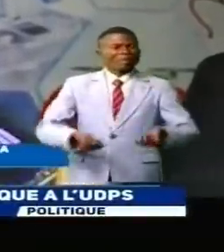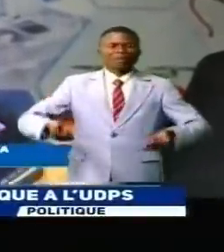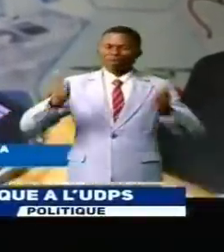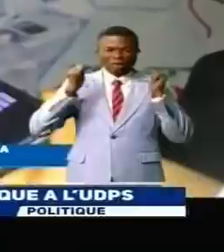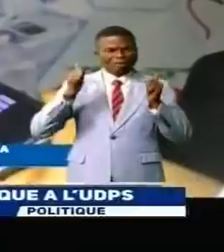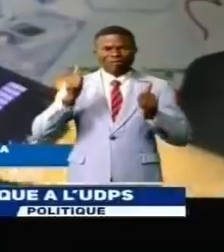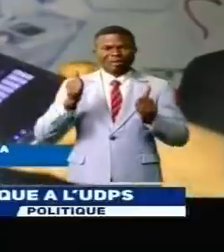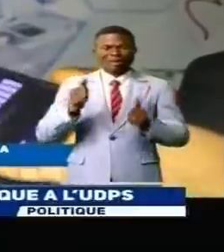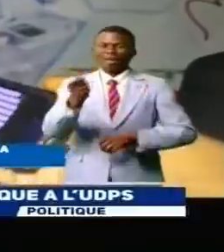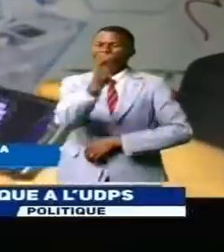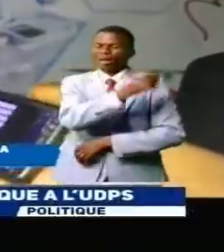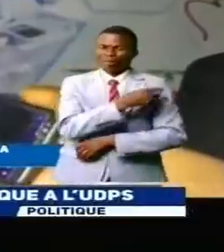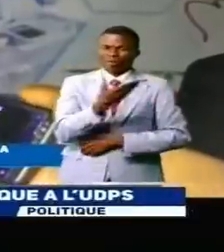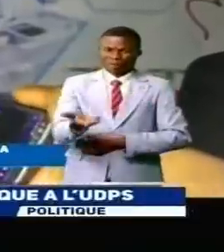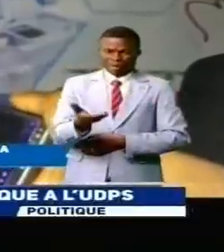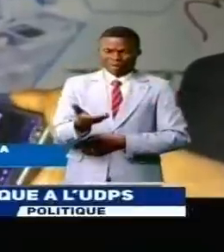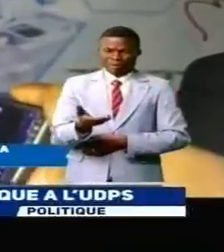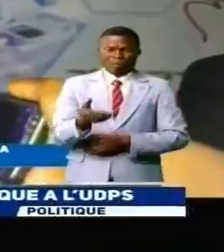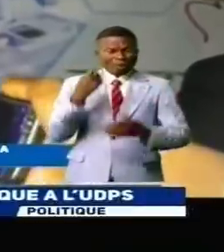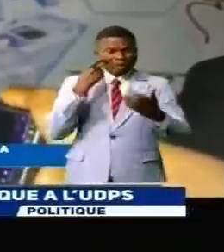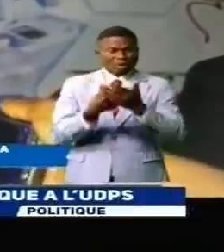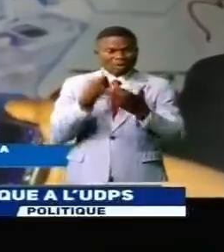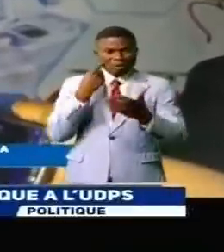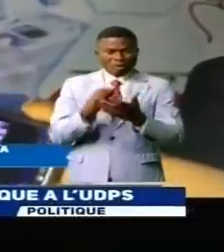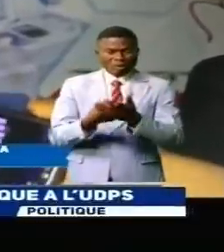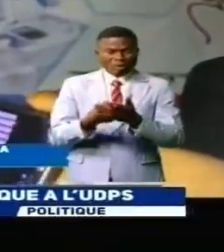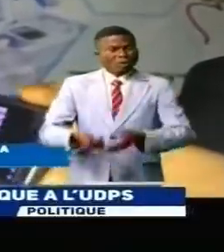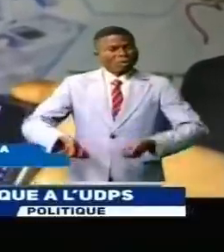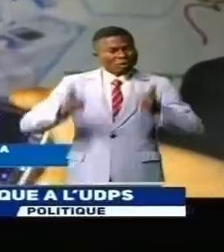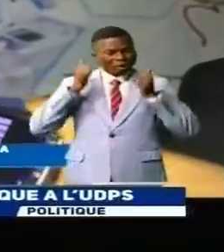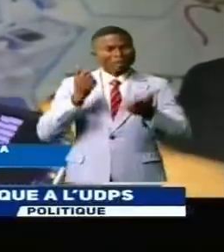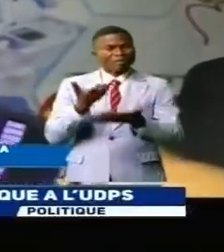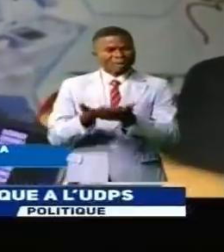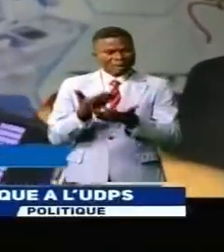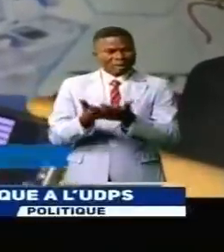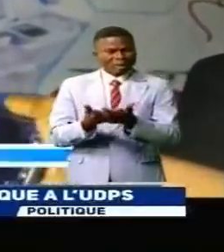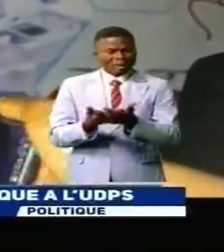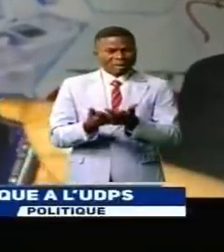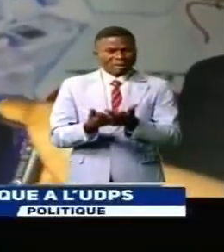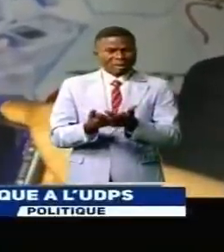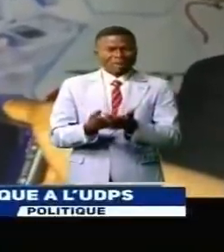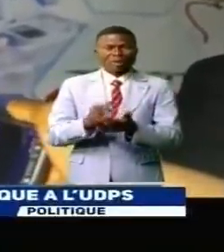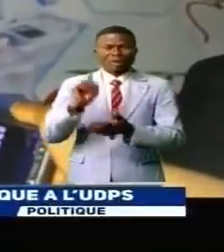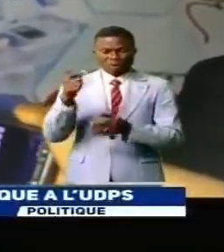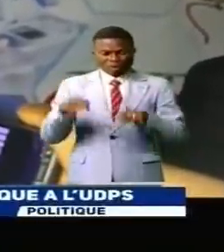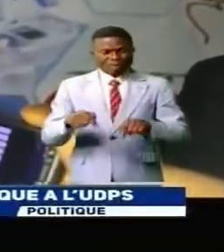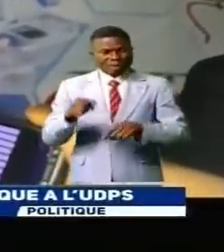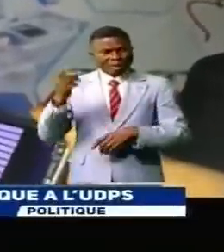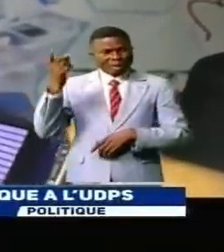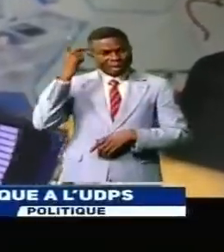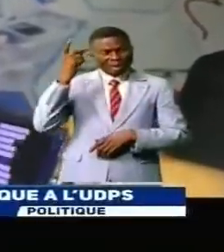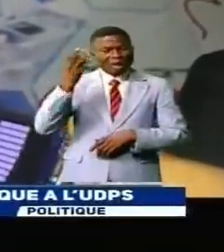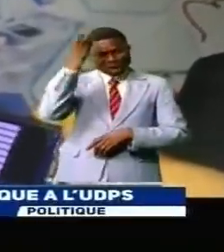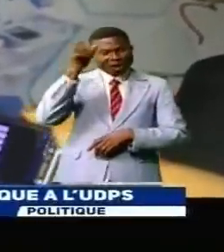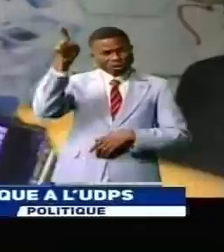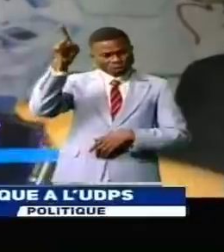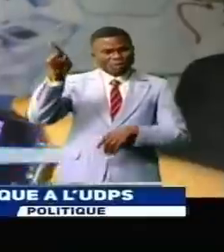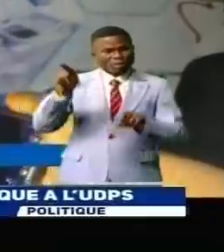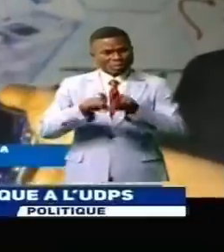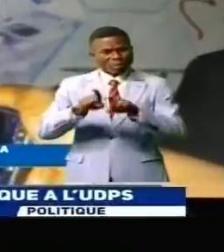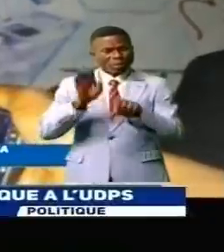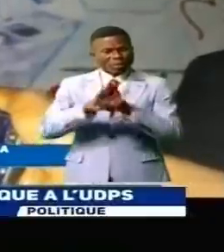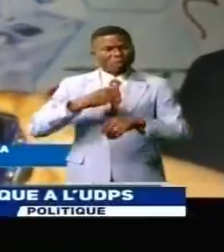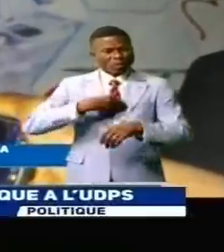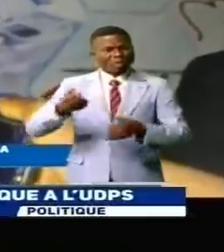réticents. Et comme on constate que cette réticence n'est pas seulement ici, mais même en Europe aussi, il y a beaucoup de gens qui